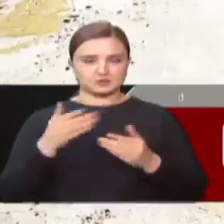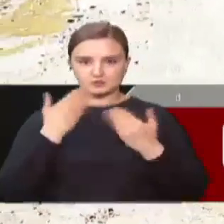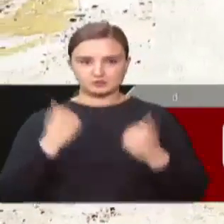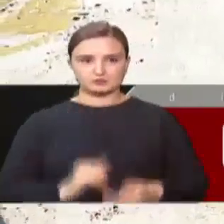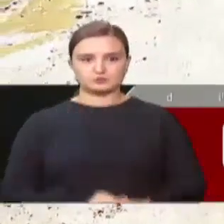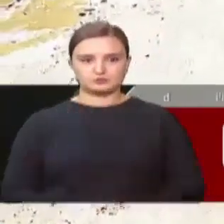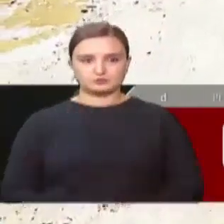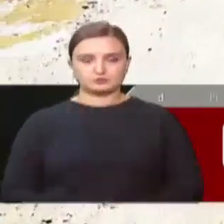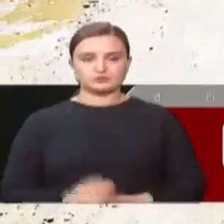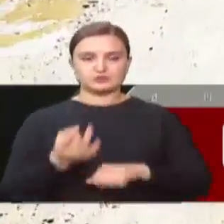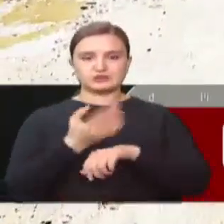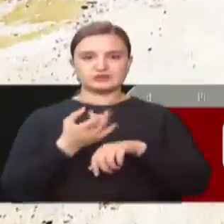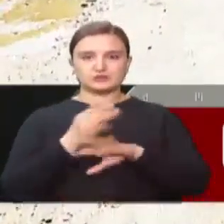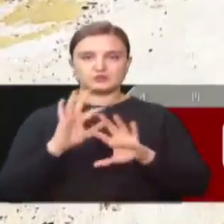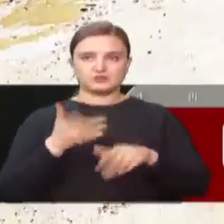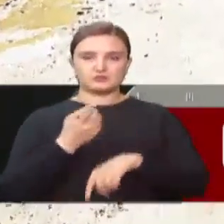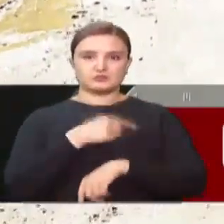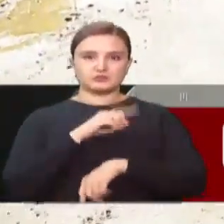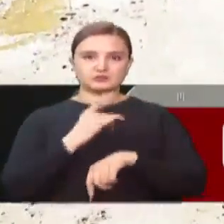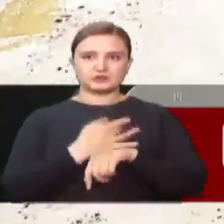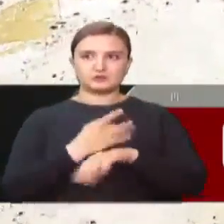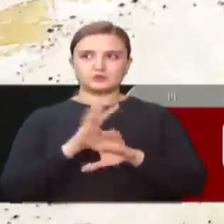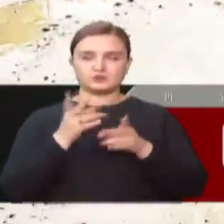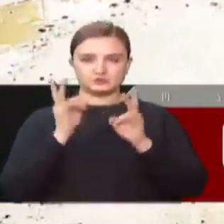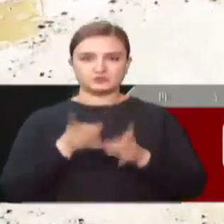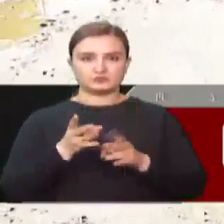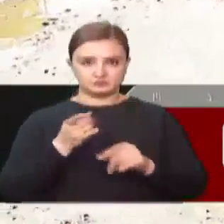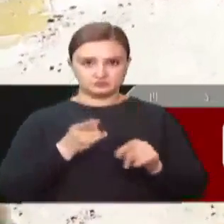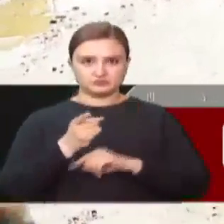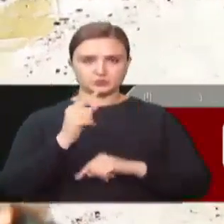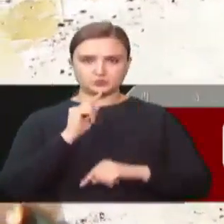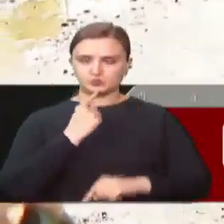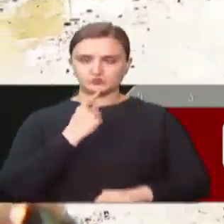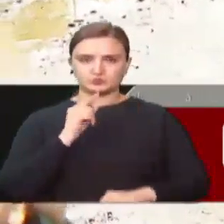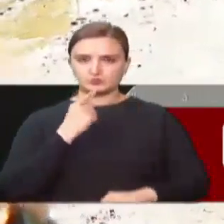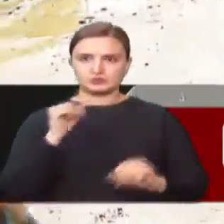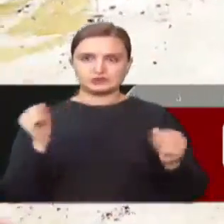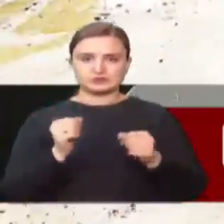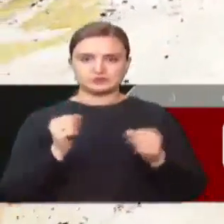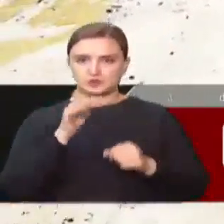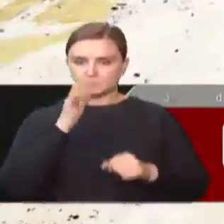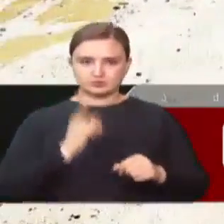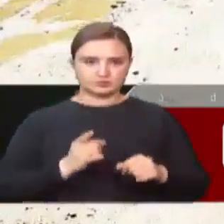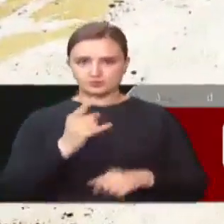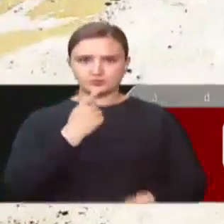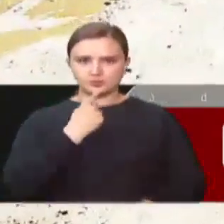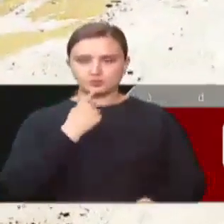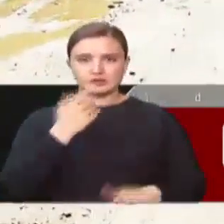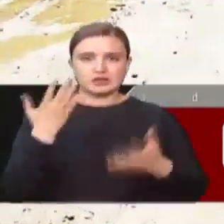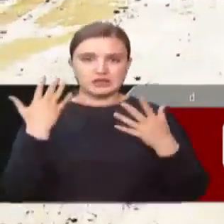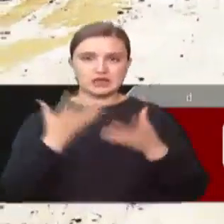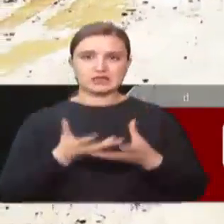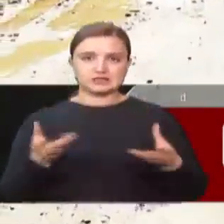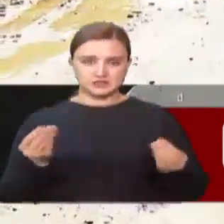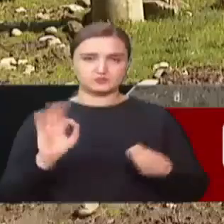dreepsi ara. Ai sa strapo dahmare, bak, mertmanu da gaci, rot, ucir samosla. Ii, rumura, ra, ucir samtashi mitumedes. Lazap hursi, gamala,